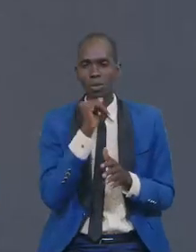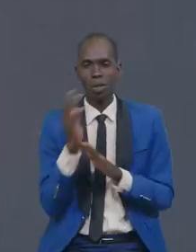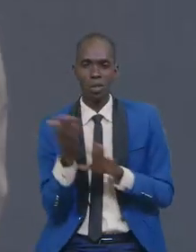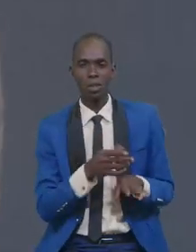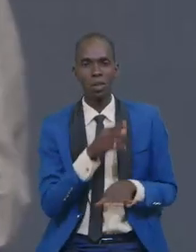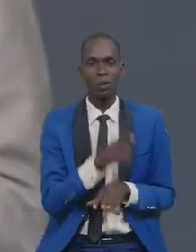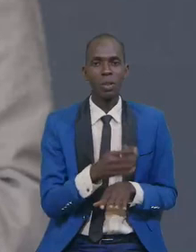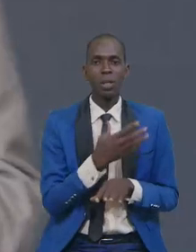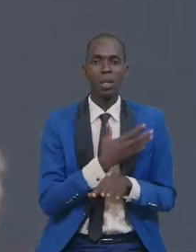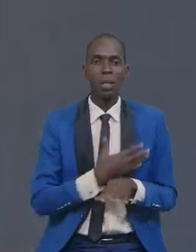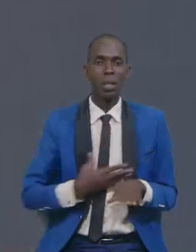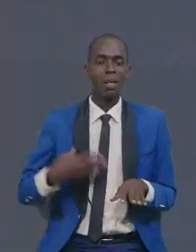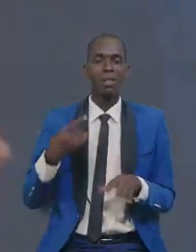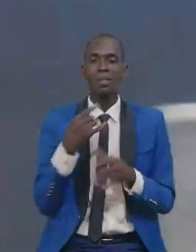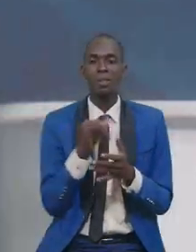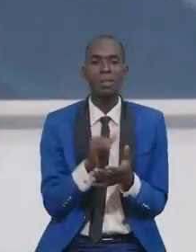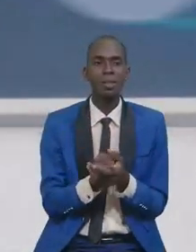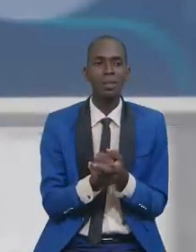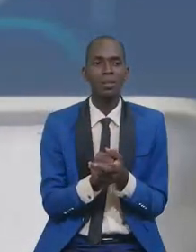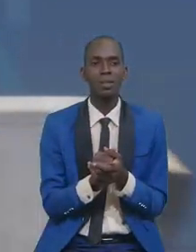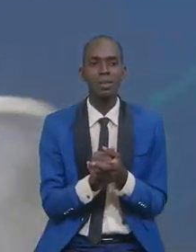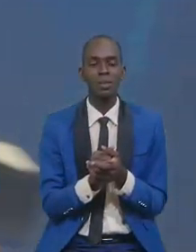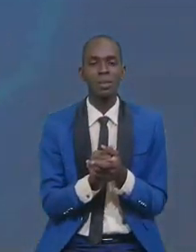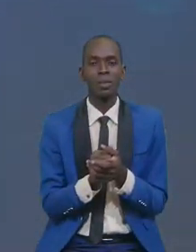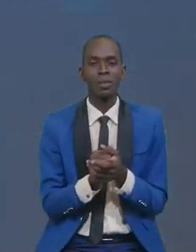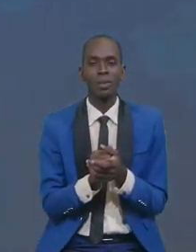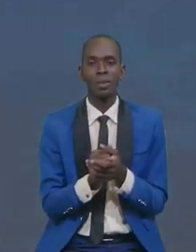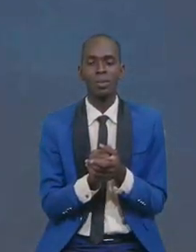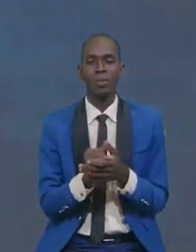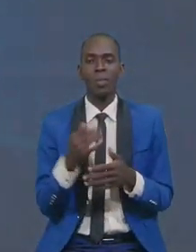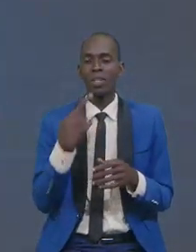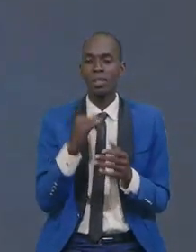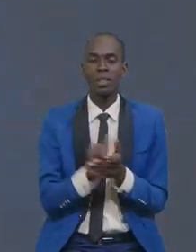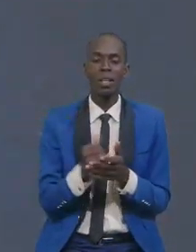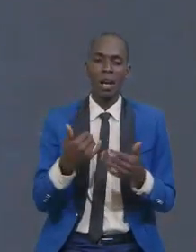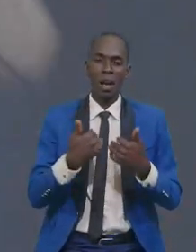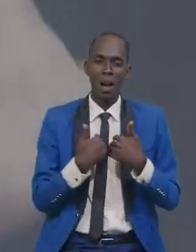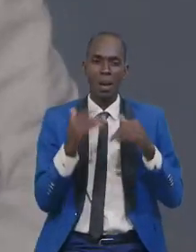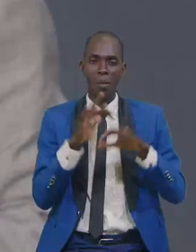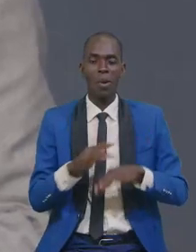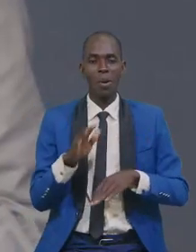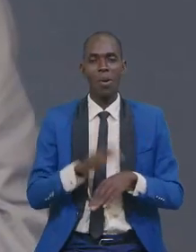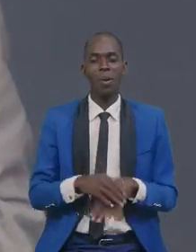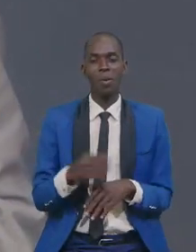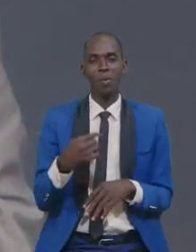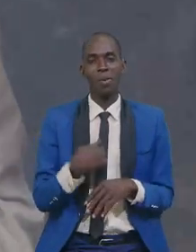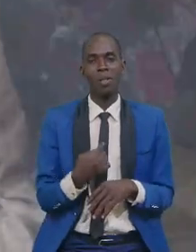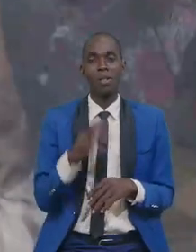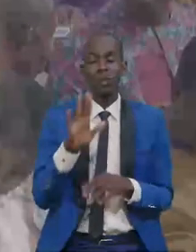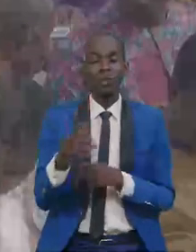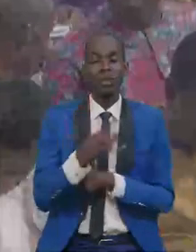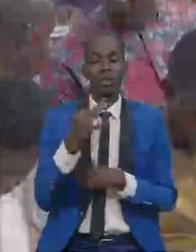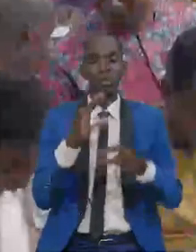il a commencé à invoquer, il a commencé à crier, il a dit, fils de David, aie pitié de moi, il te